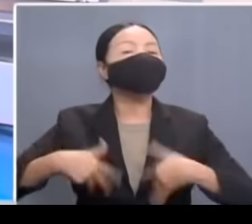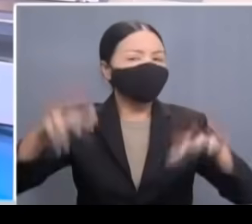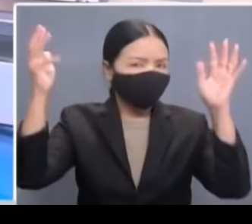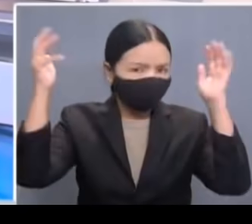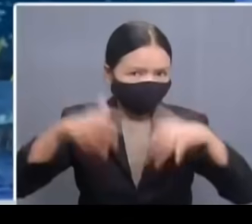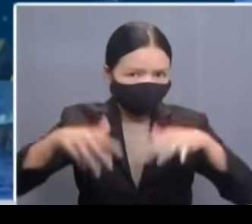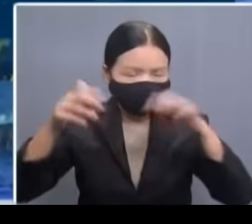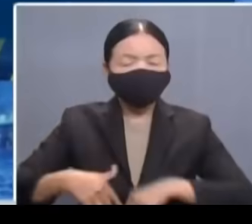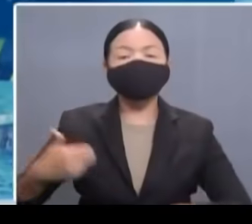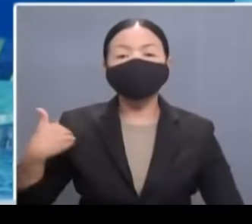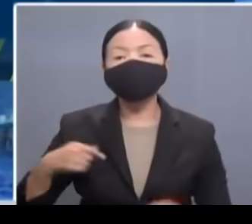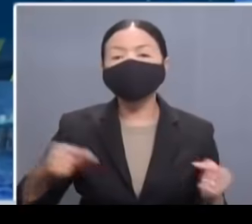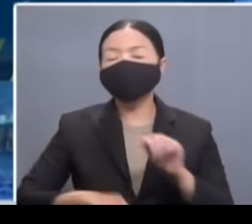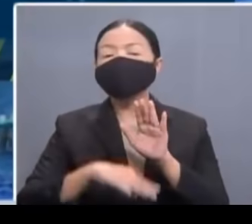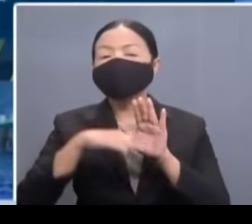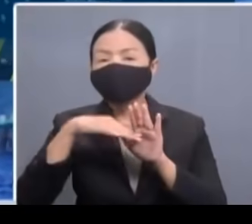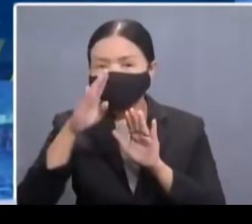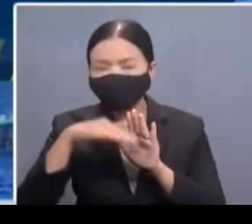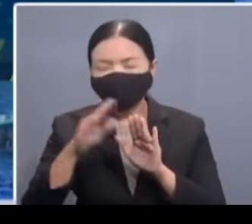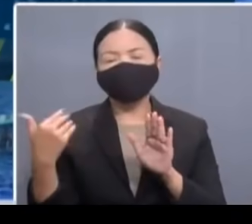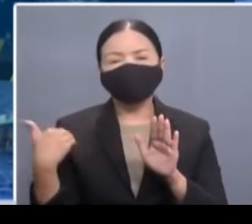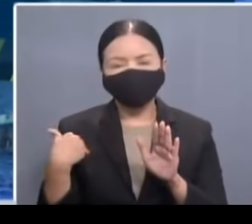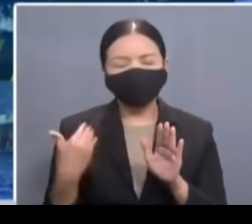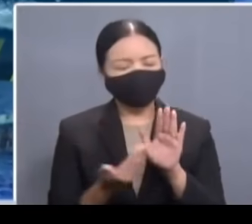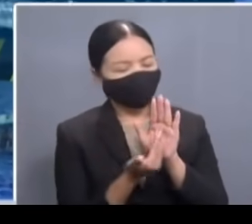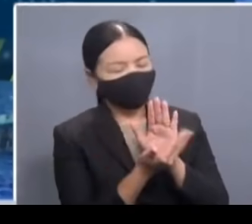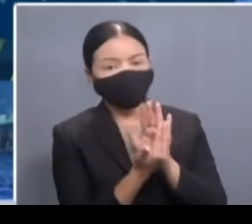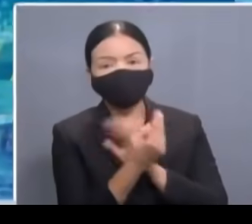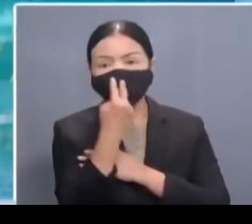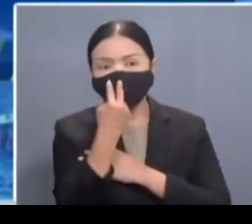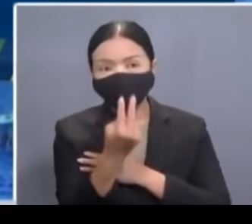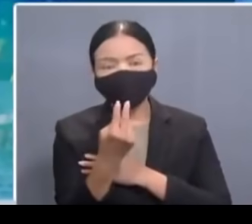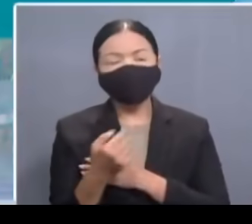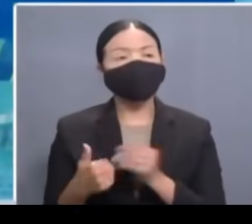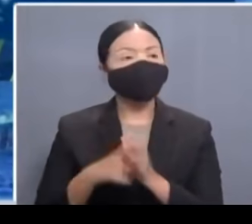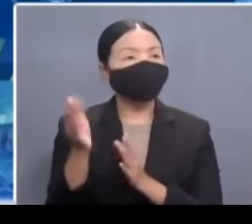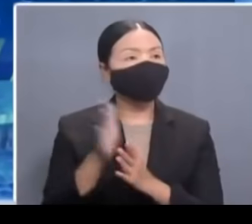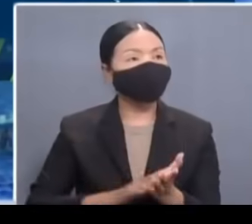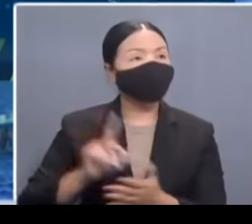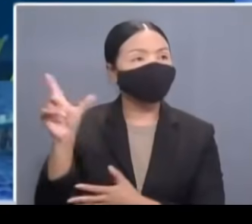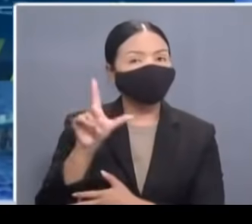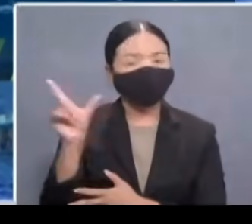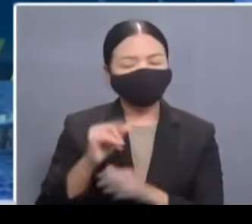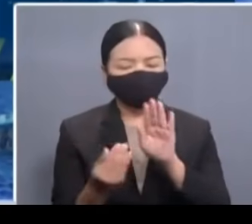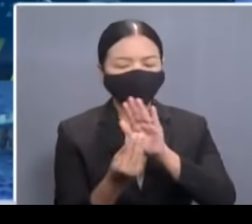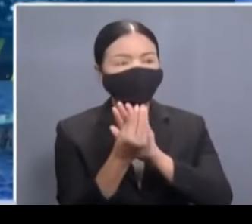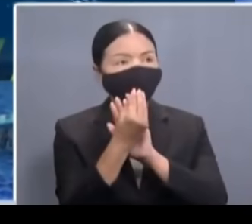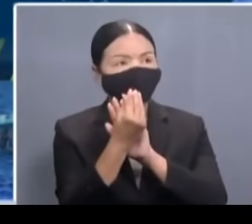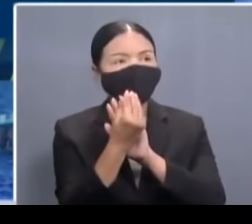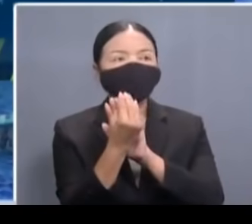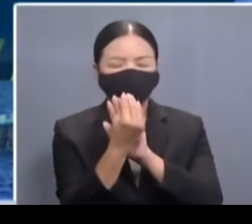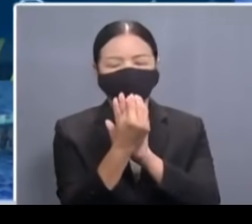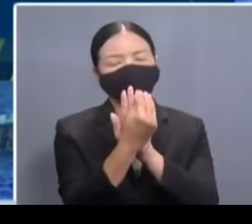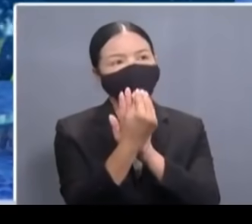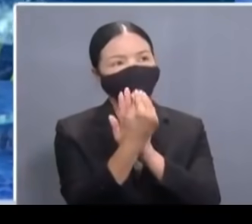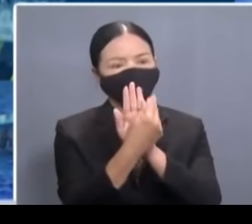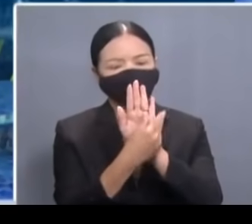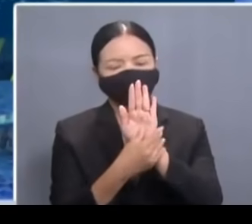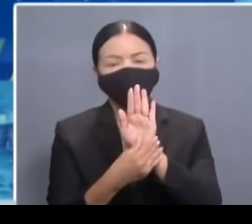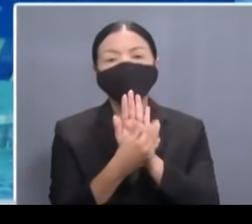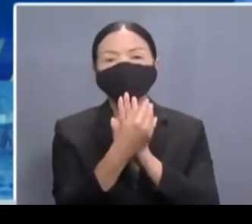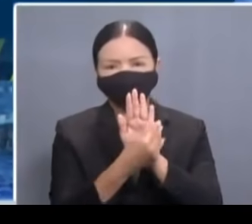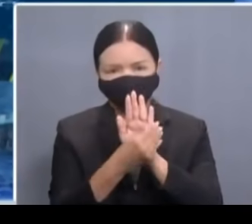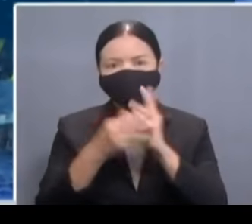หนักนะครับโดยเฉพาะทางภาคเหนือแล้วก็ภาคตะวันออกของผู้ชมดูจากสีเหลืองๆนะในภาพนั้นคือโซนที่จะมีฝน